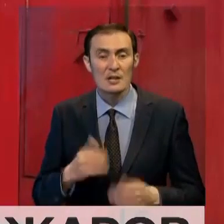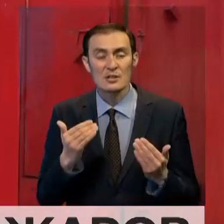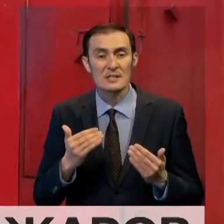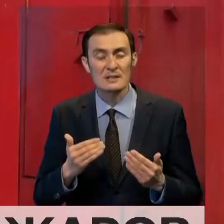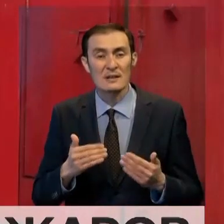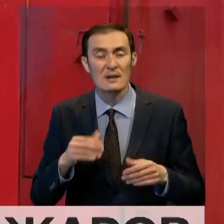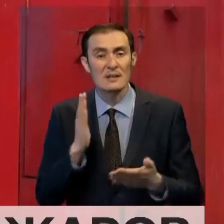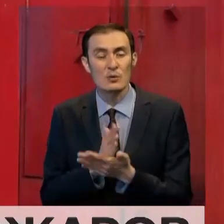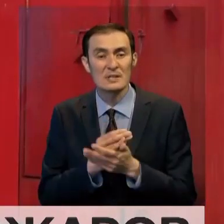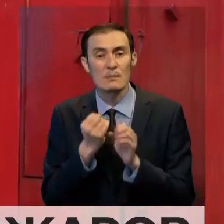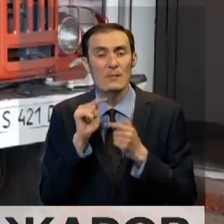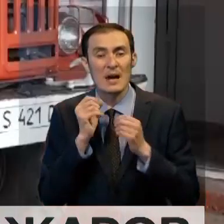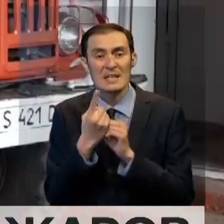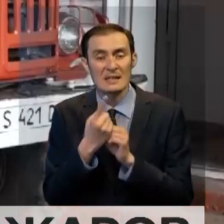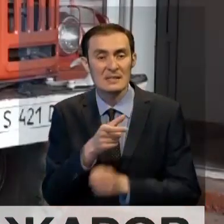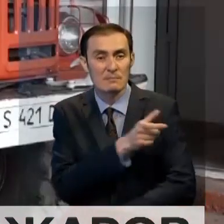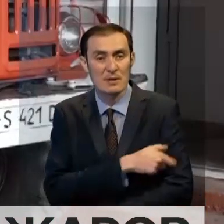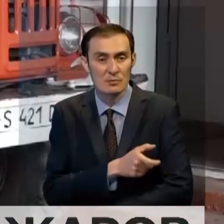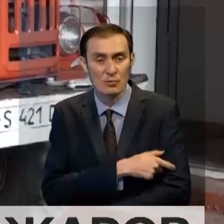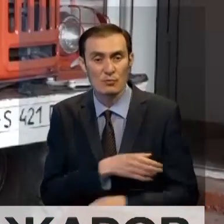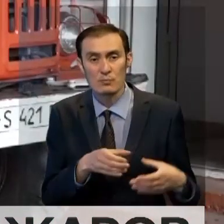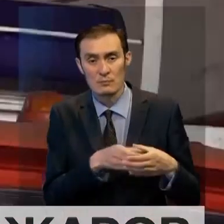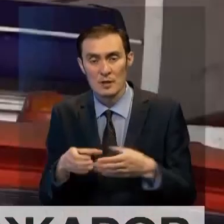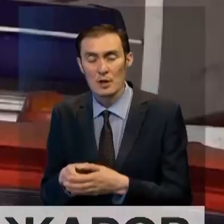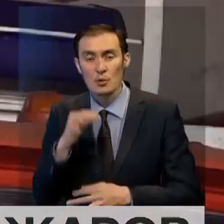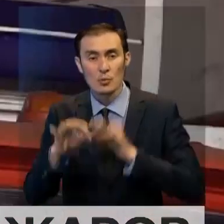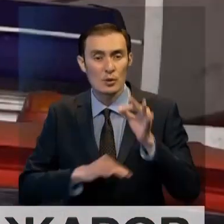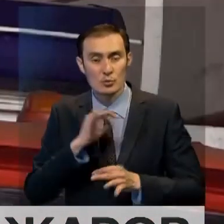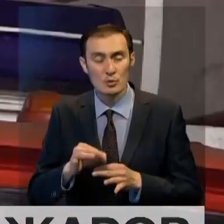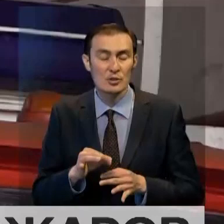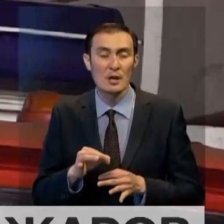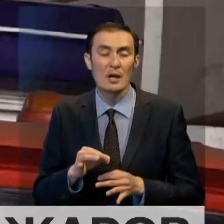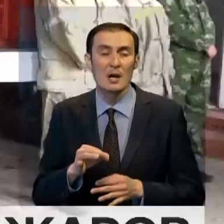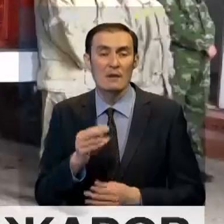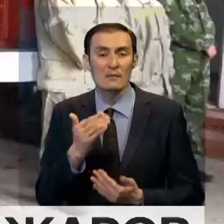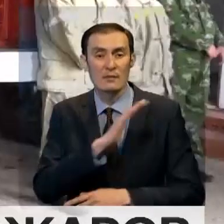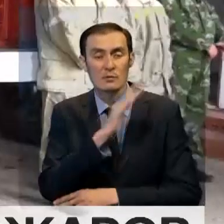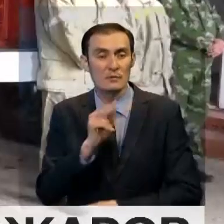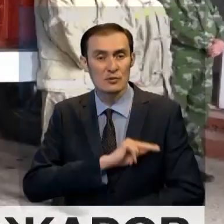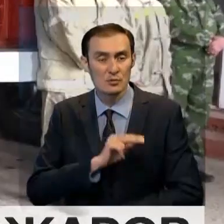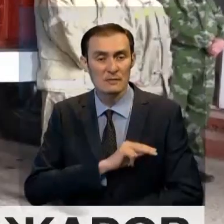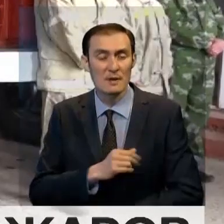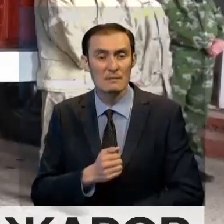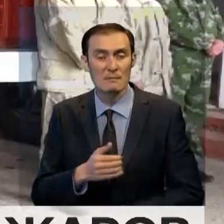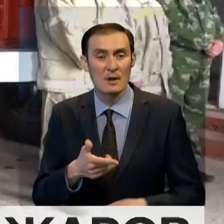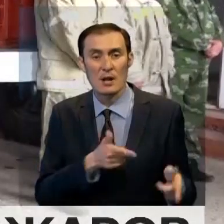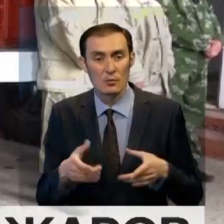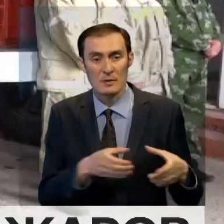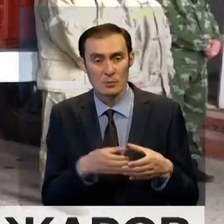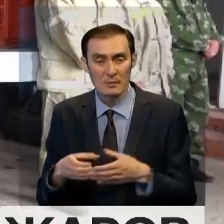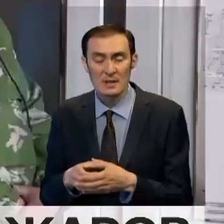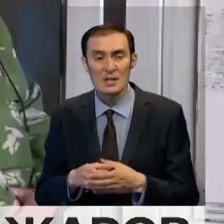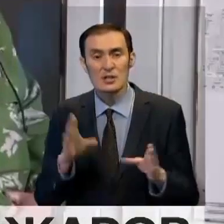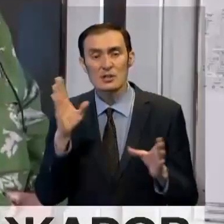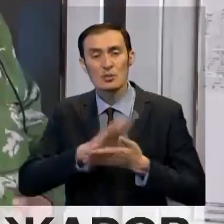выставлены 11 противопожарных постов. Круглосуточно на потенциально опасных участках несут дежурство боевые расчеты. Ситуацию с